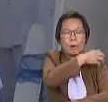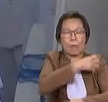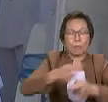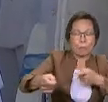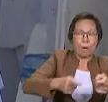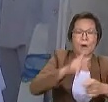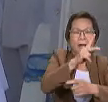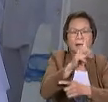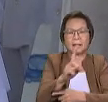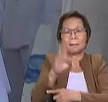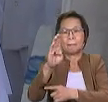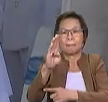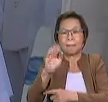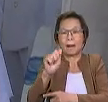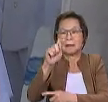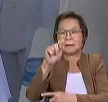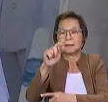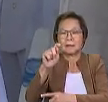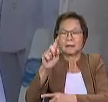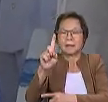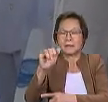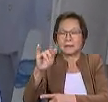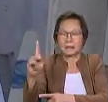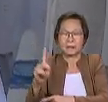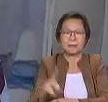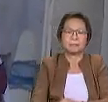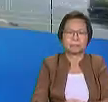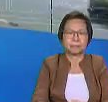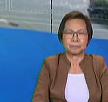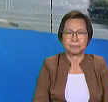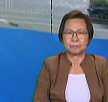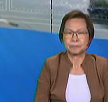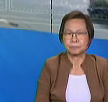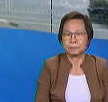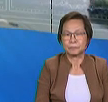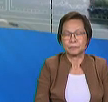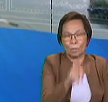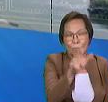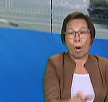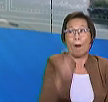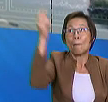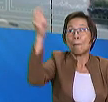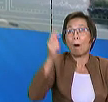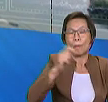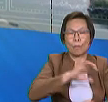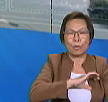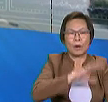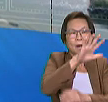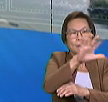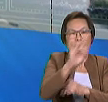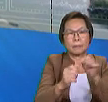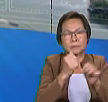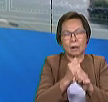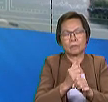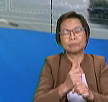pertama kedip Ade kepada komando Muhammad Syarif dzakwan sachrudin seorang besar police 58 tahun